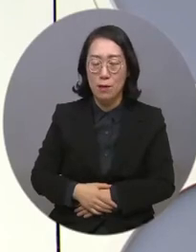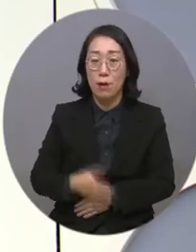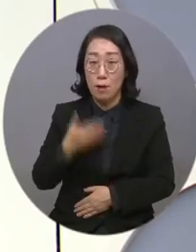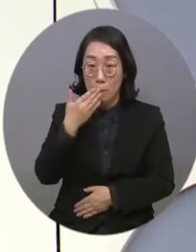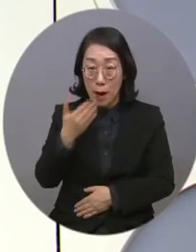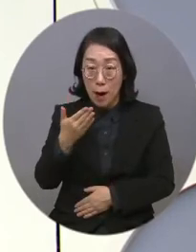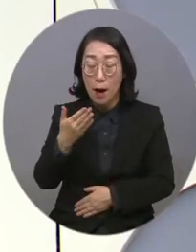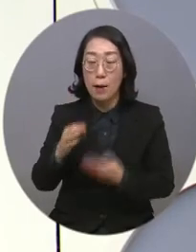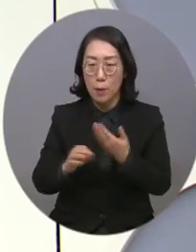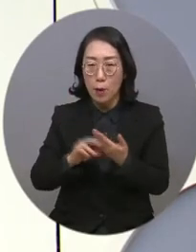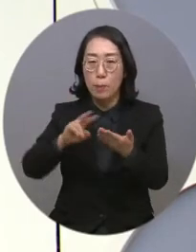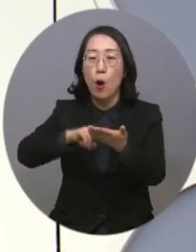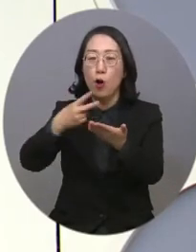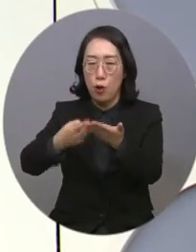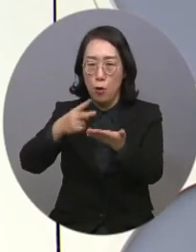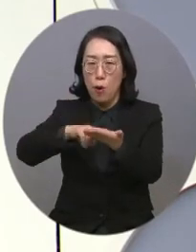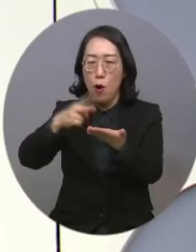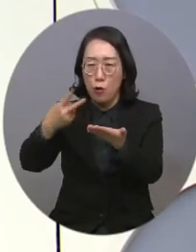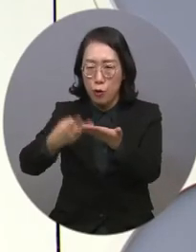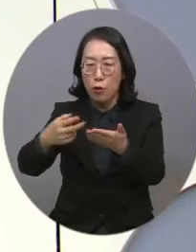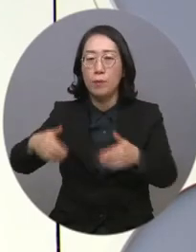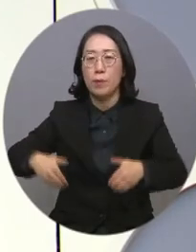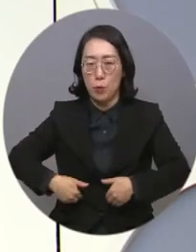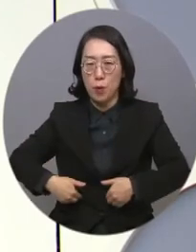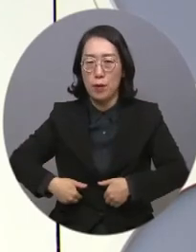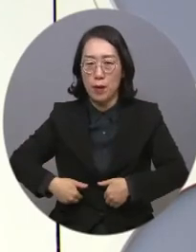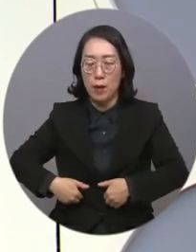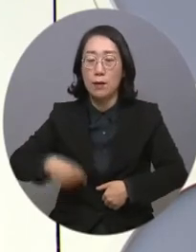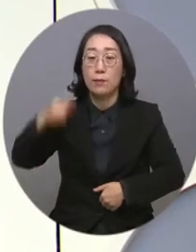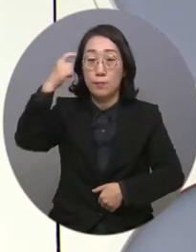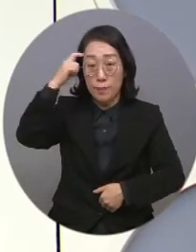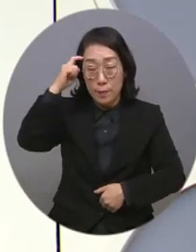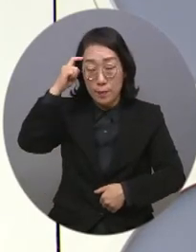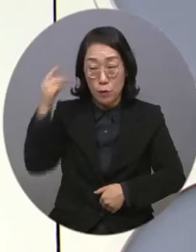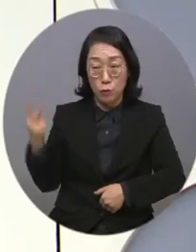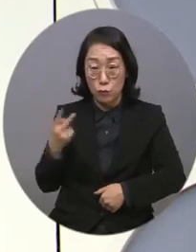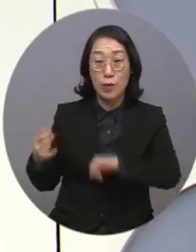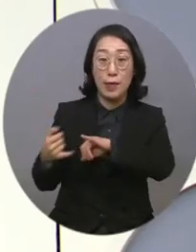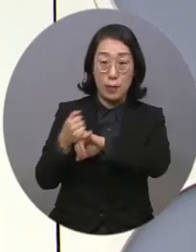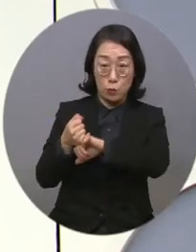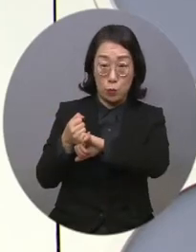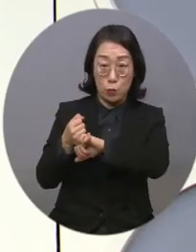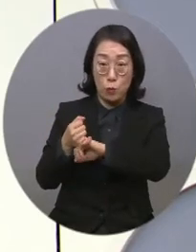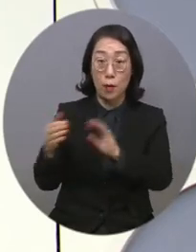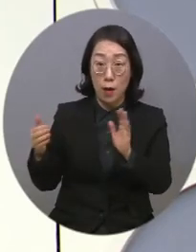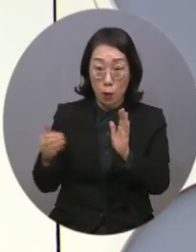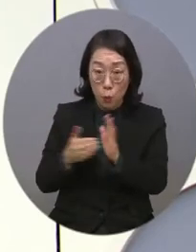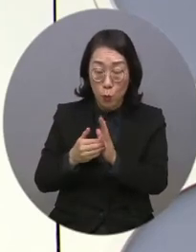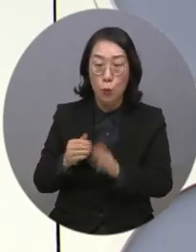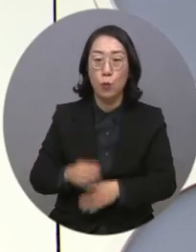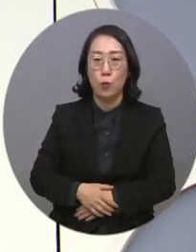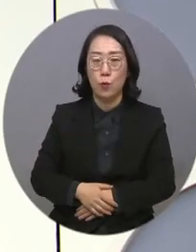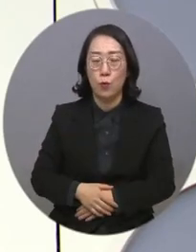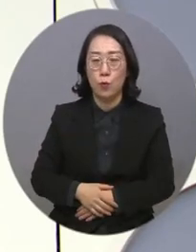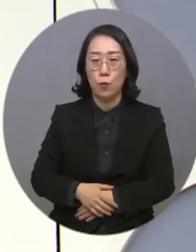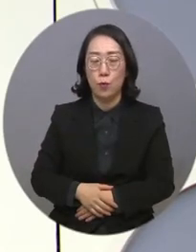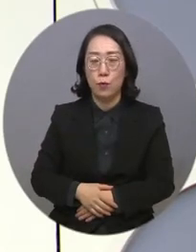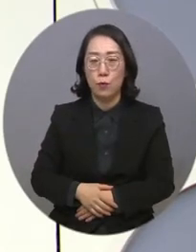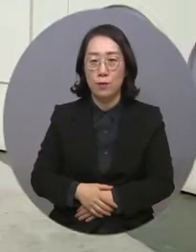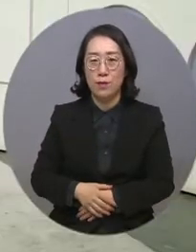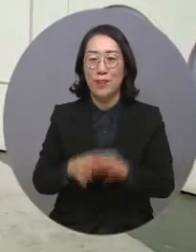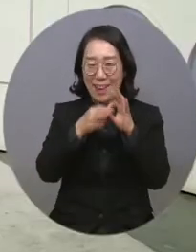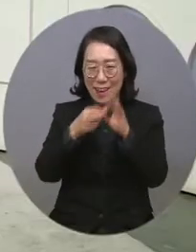번역해 보자. 7, 8년 전부터 그렇게 서로 약속을 하고 그분도 번역하시고 나도 번역하고 그래서 쭉